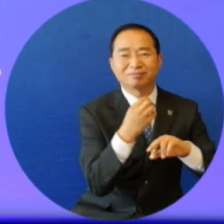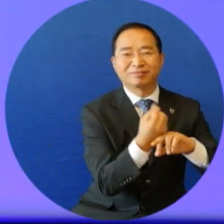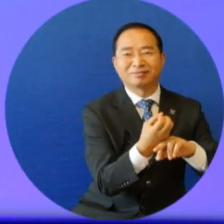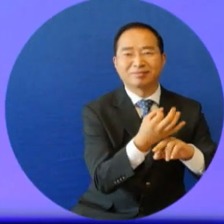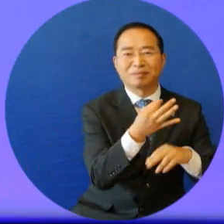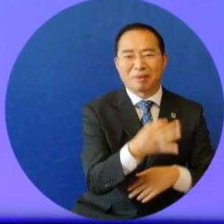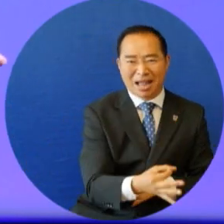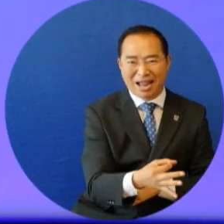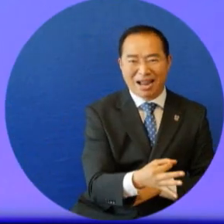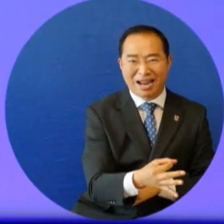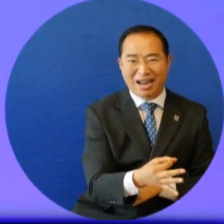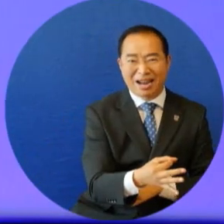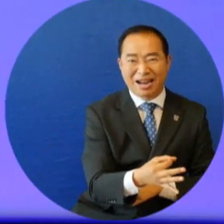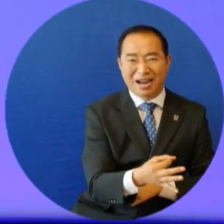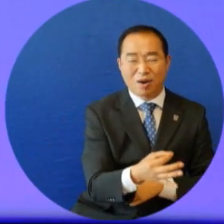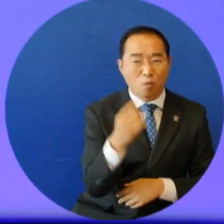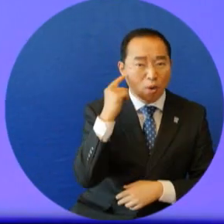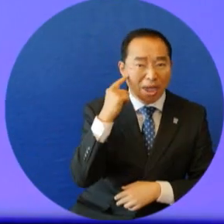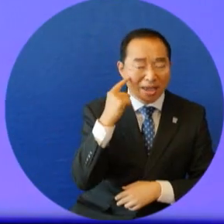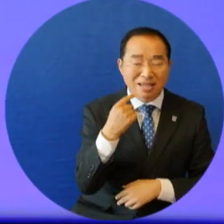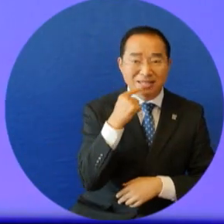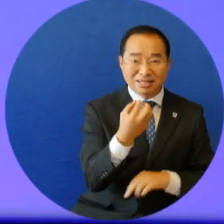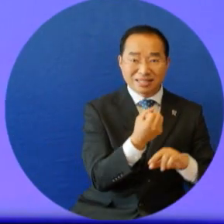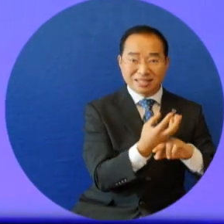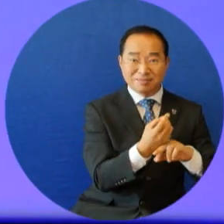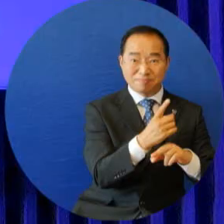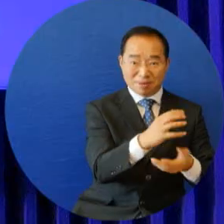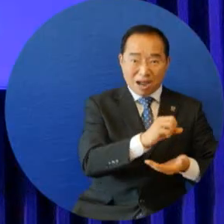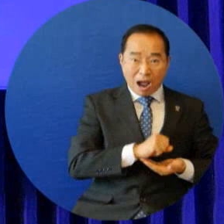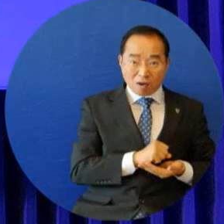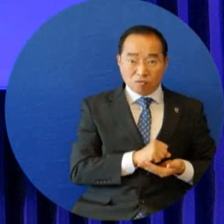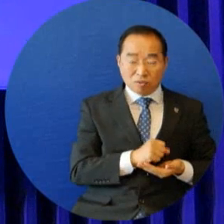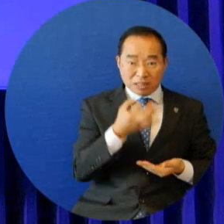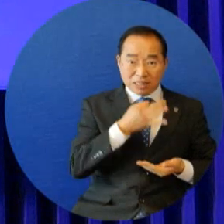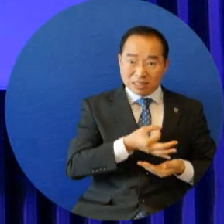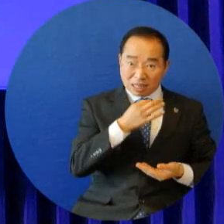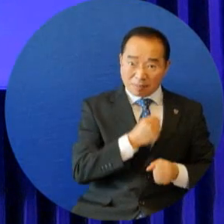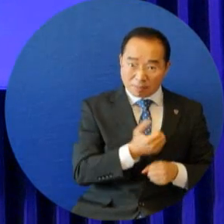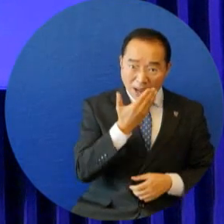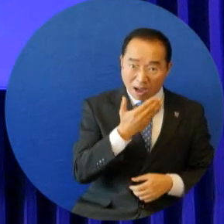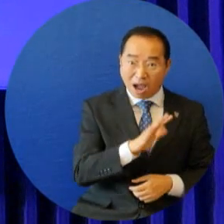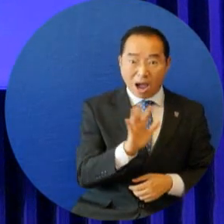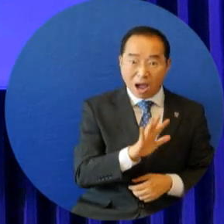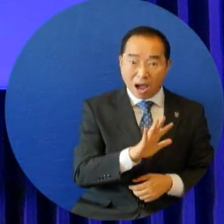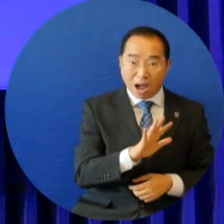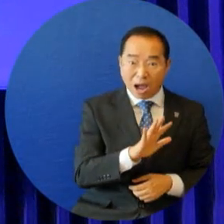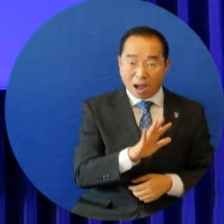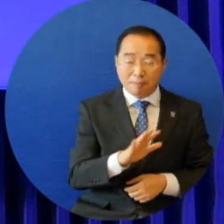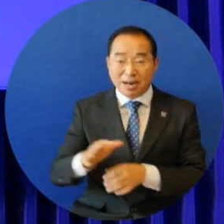갖고 있어도 이자 한 푼 만들지 못하는데 단기금리가 올라간다는 건